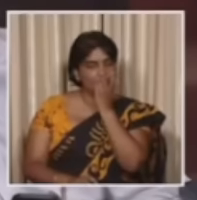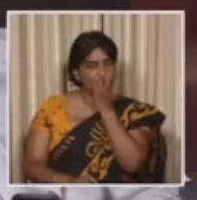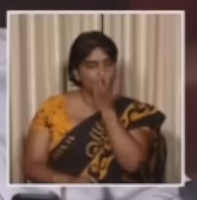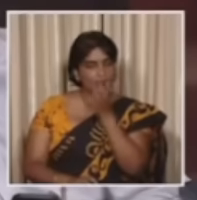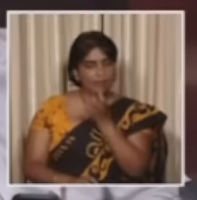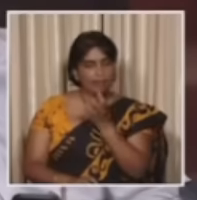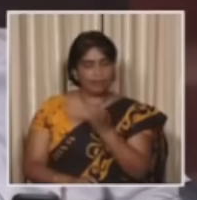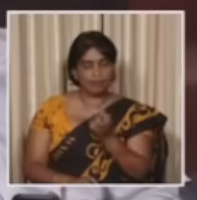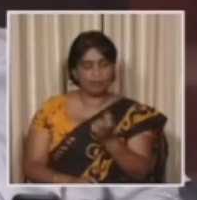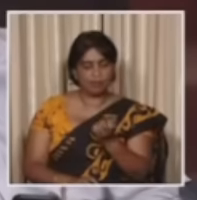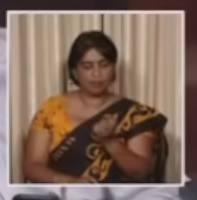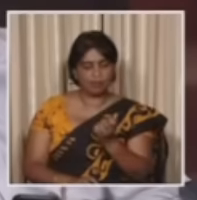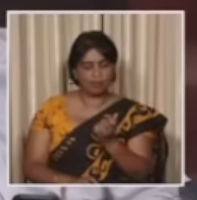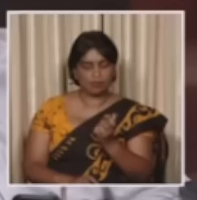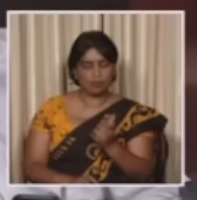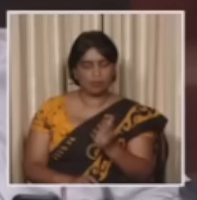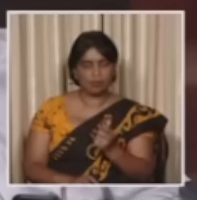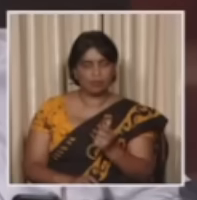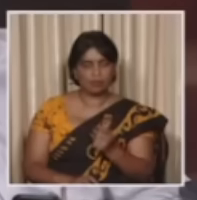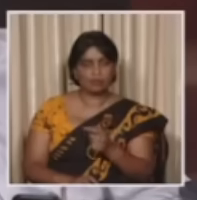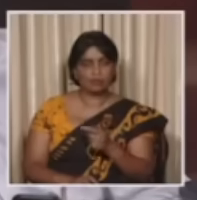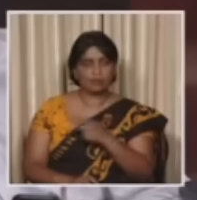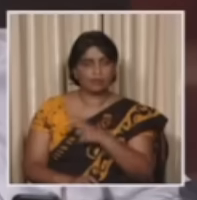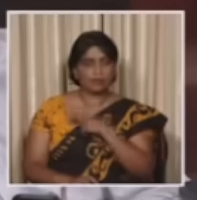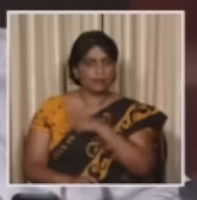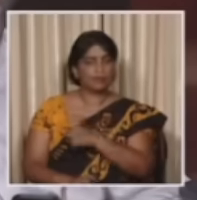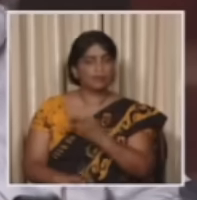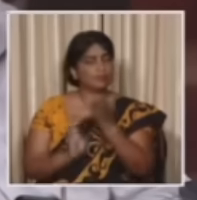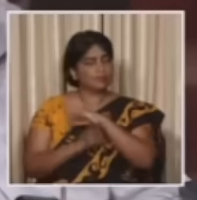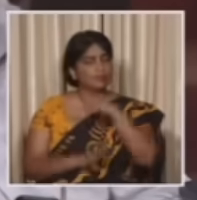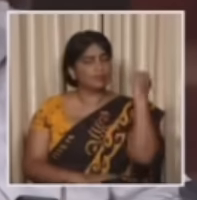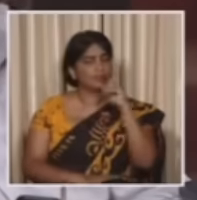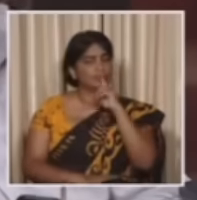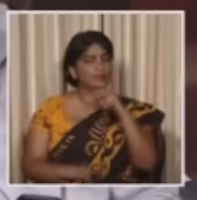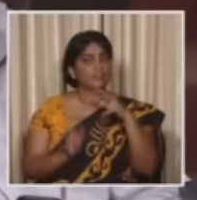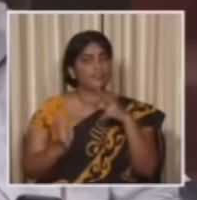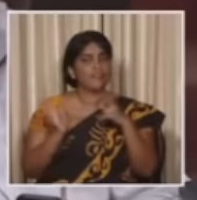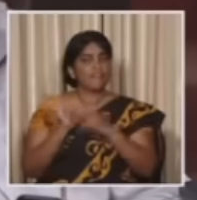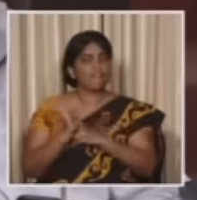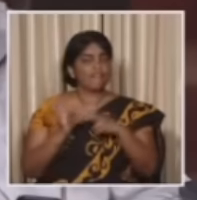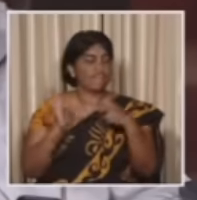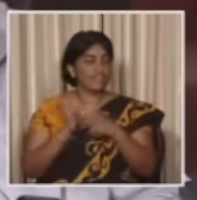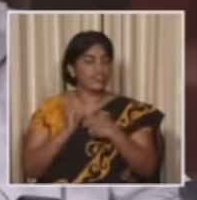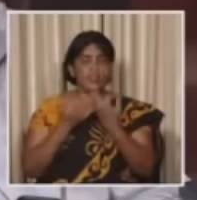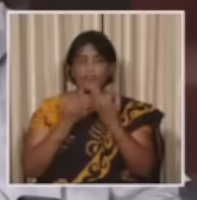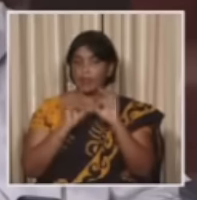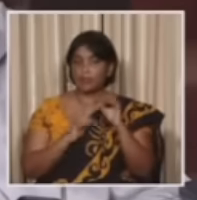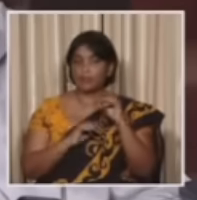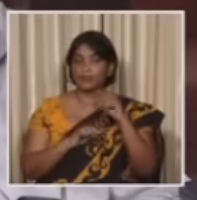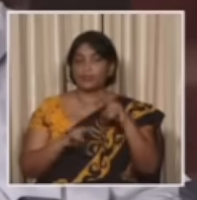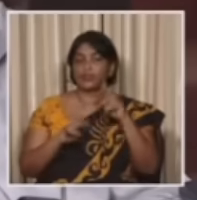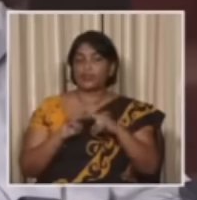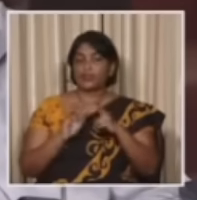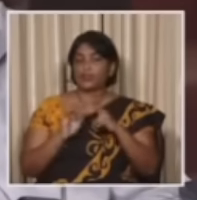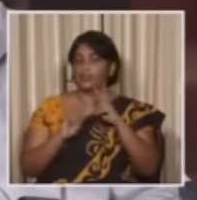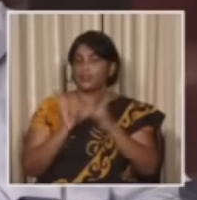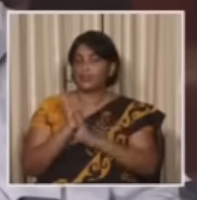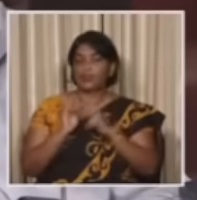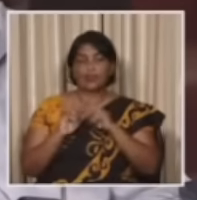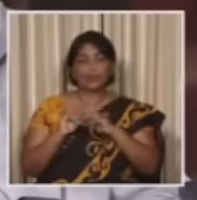හැසඩ ගෙන්නන්න. මෙතුමා ජීසරේ කතාව කරනකොට වීසෆී කියලා ඒකට VFS එක ගැන කතා